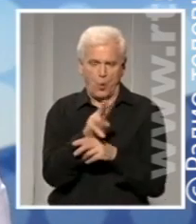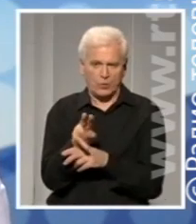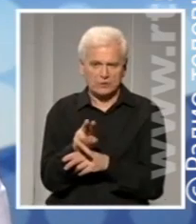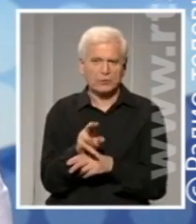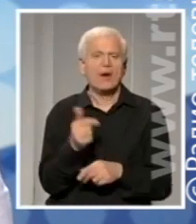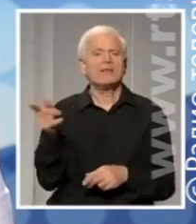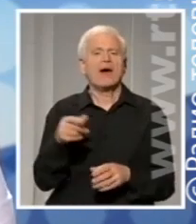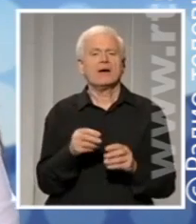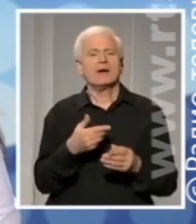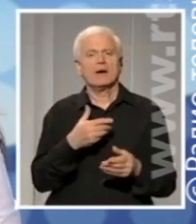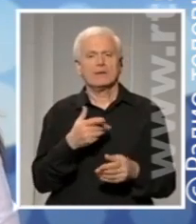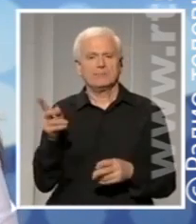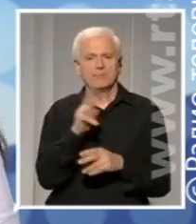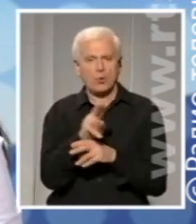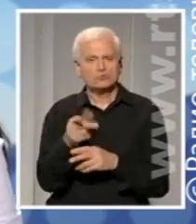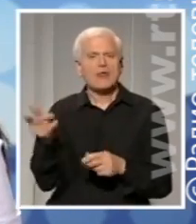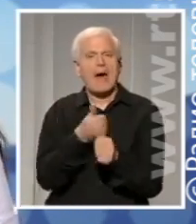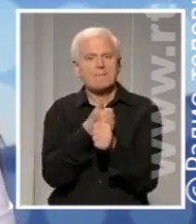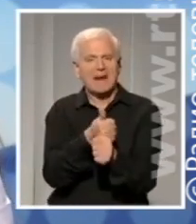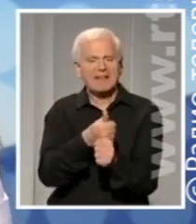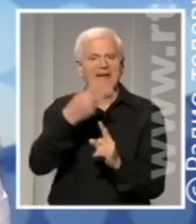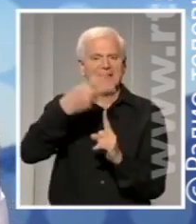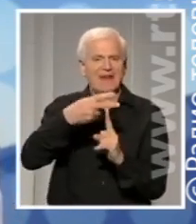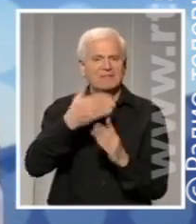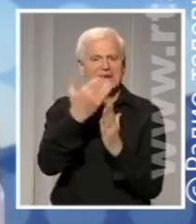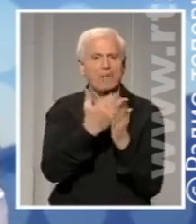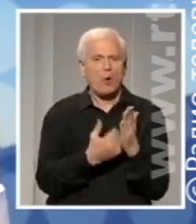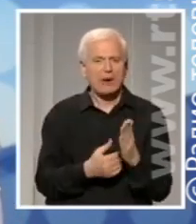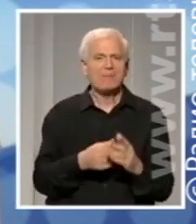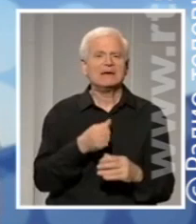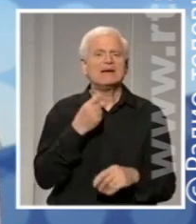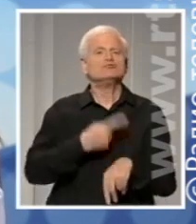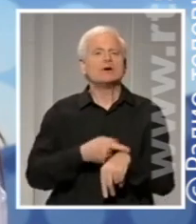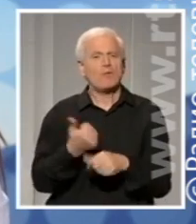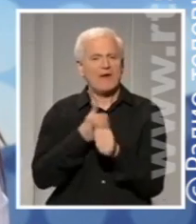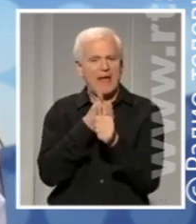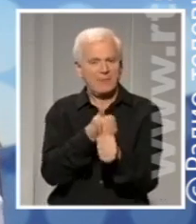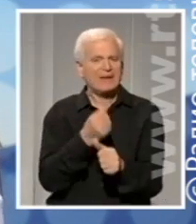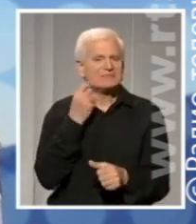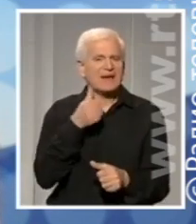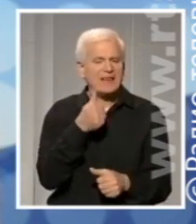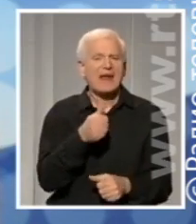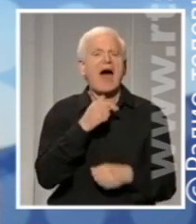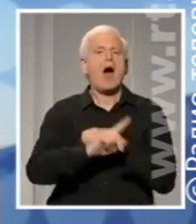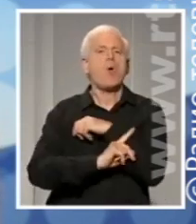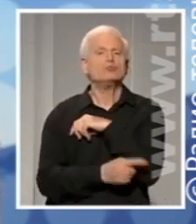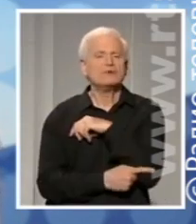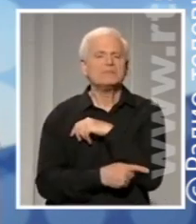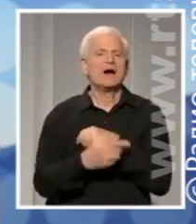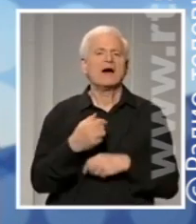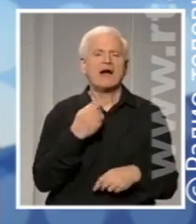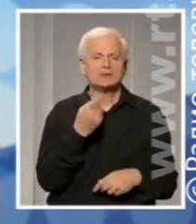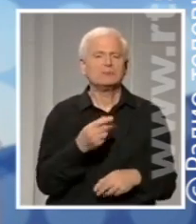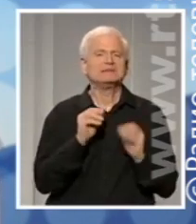da prate program, školski program koji se snima, dakle i časove da prate, a učenicima naravno da